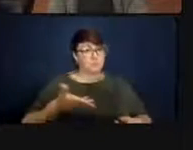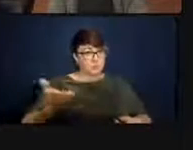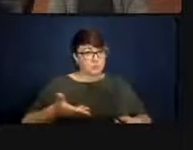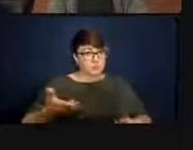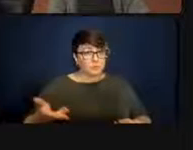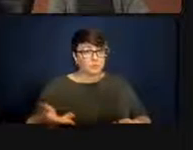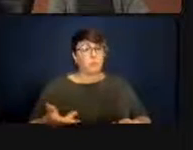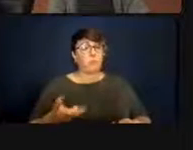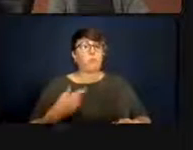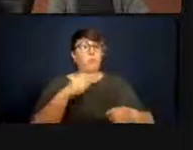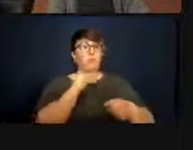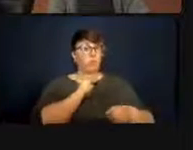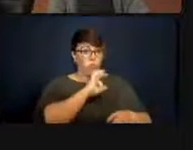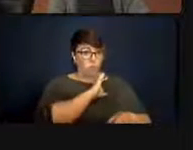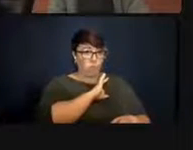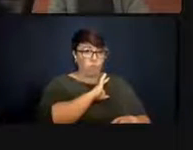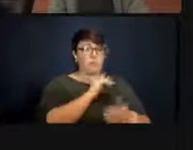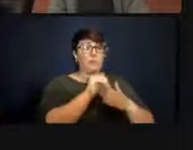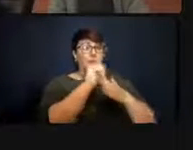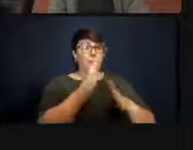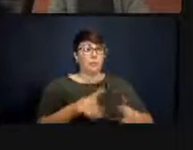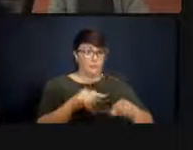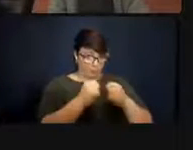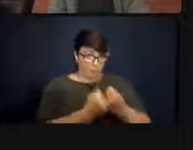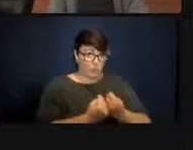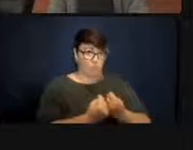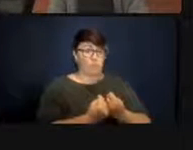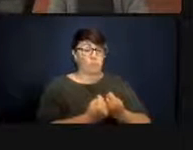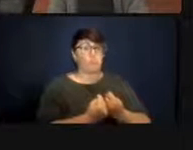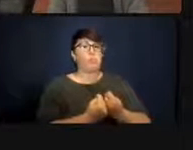بطريقة تتماشى مع الميزانية وأيضا